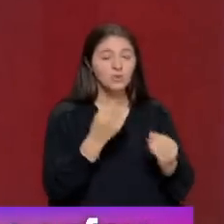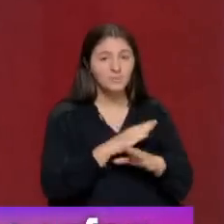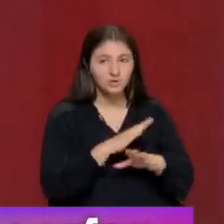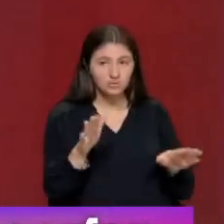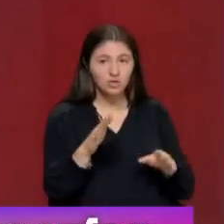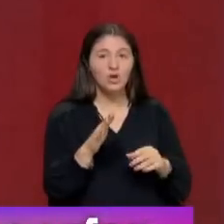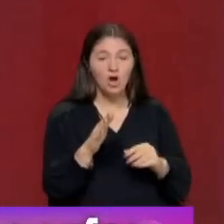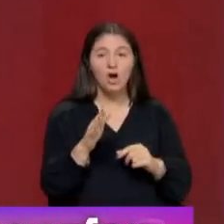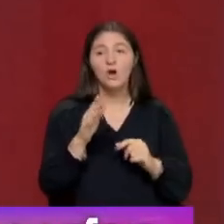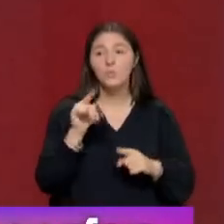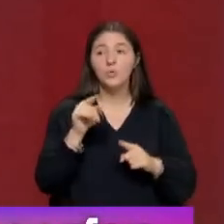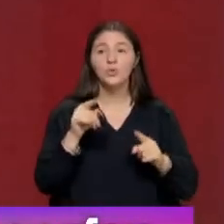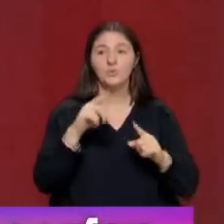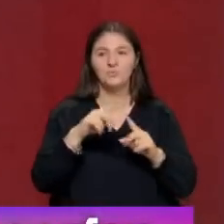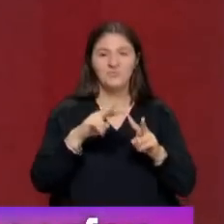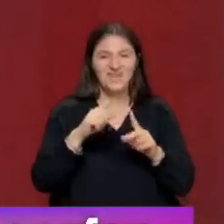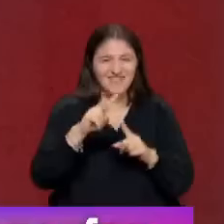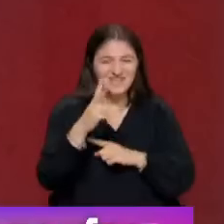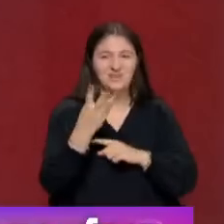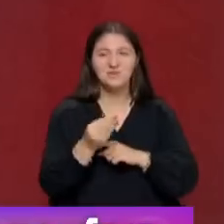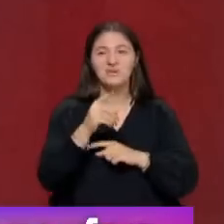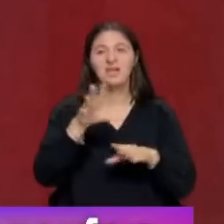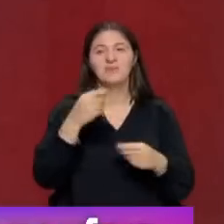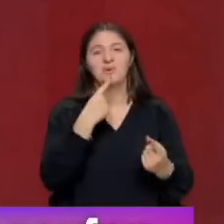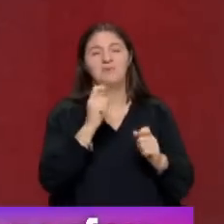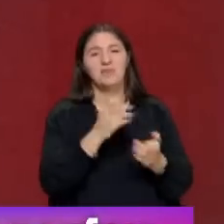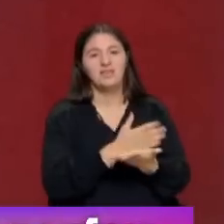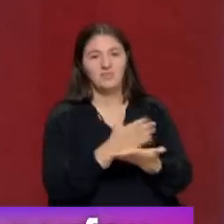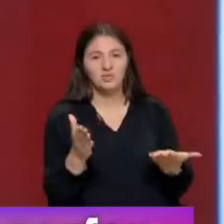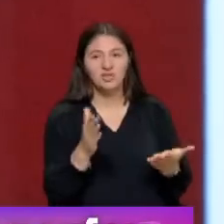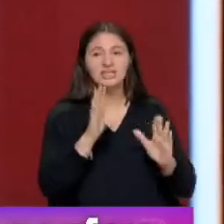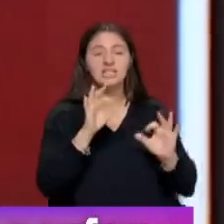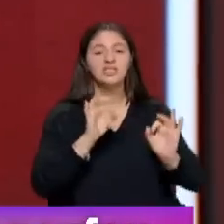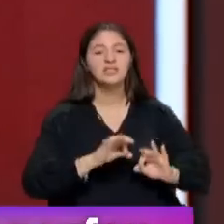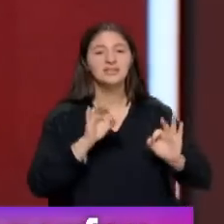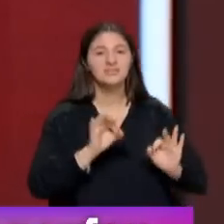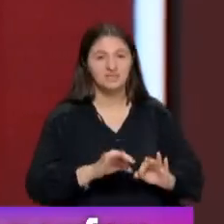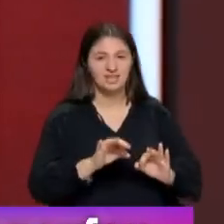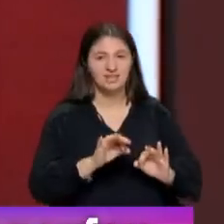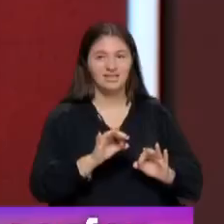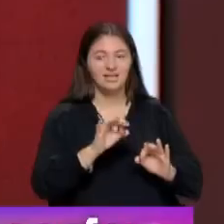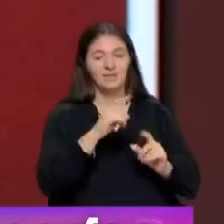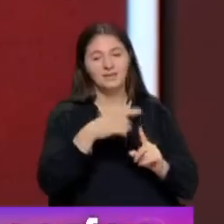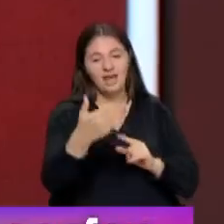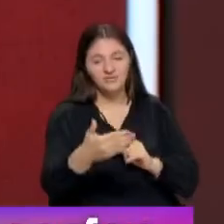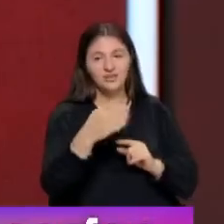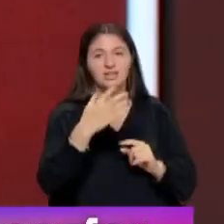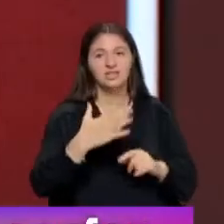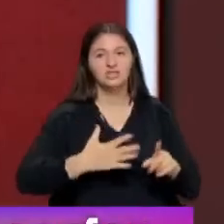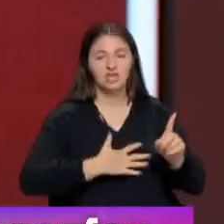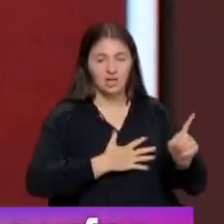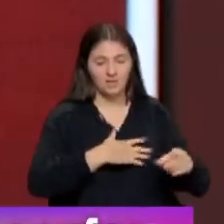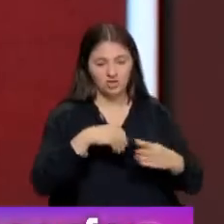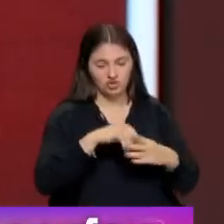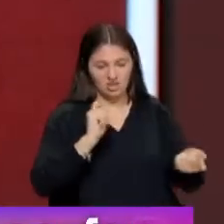neler oluyor bitiyor bu MTV ne olacak onların hepsini konuşmaya devam edeceğiz şimdi bir tarafta Cumhuriyet Halk